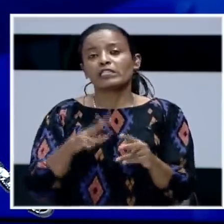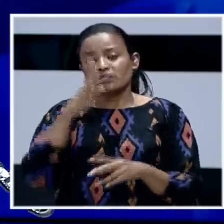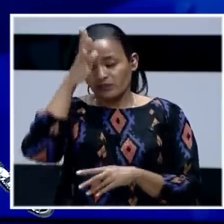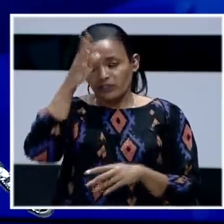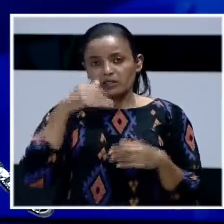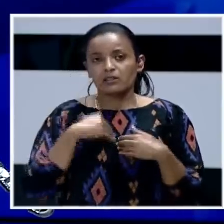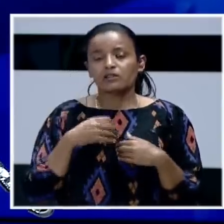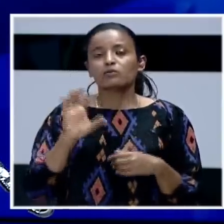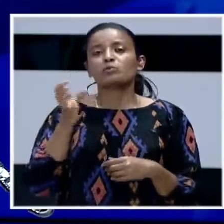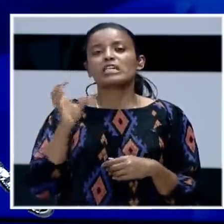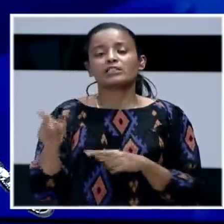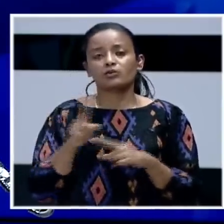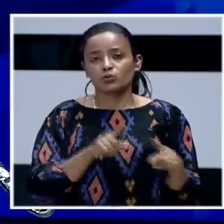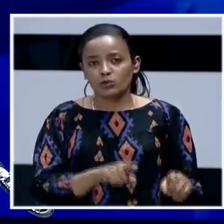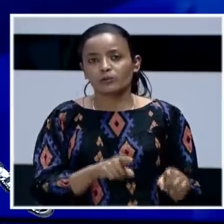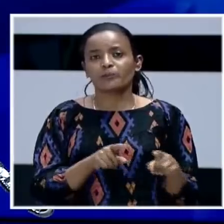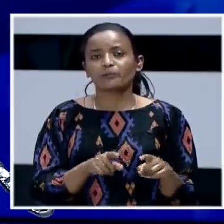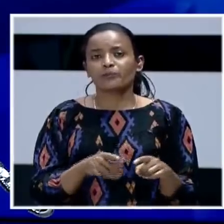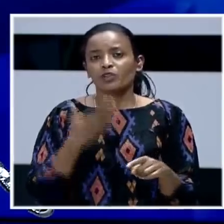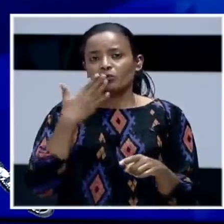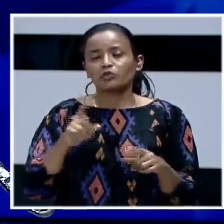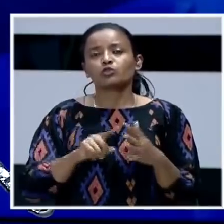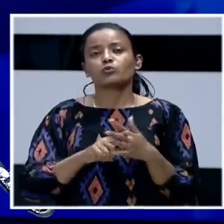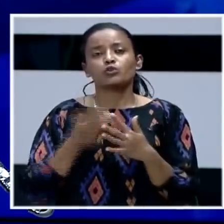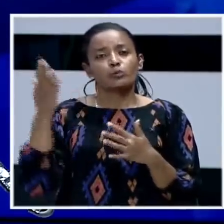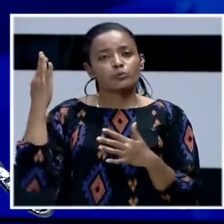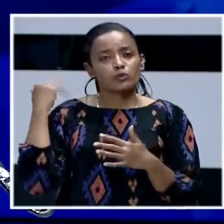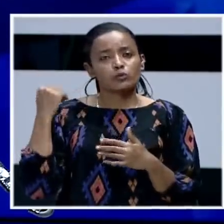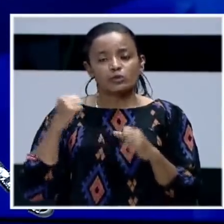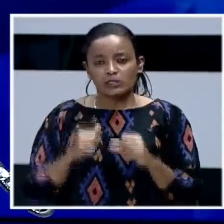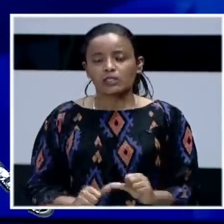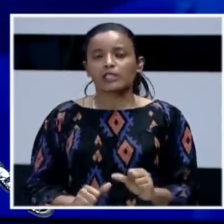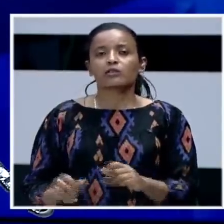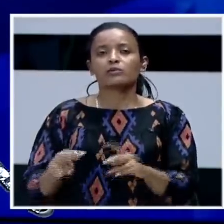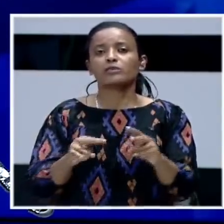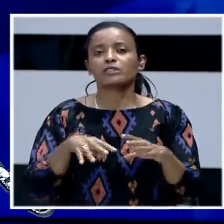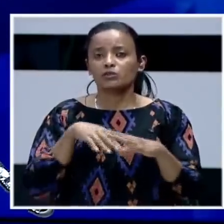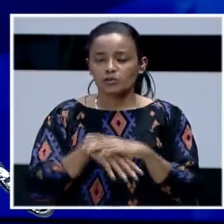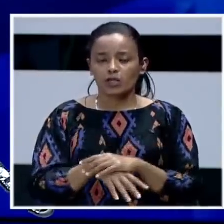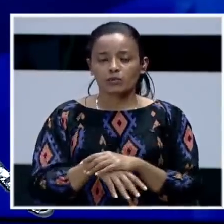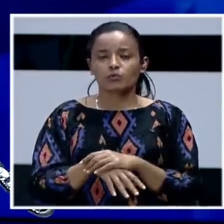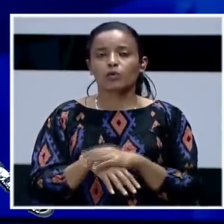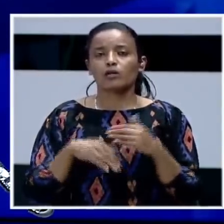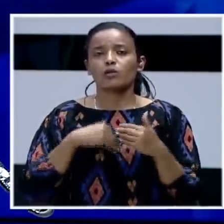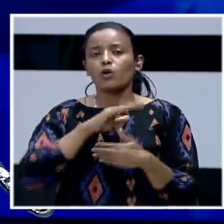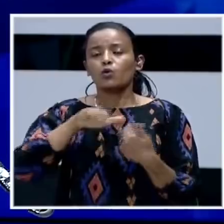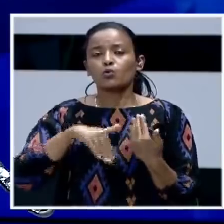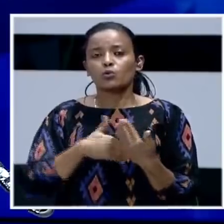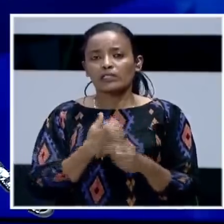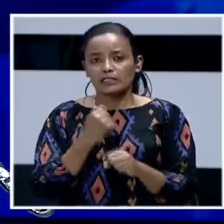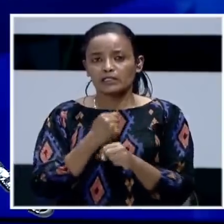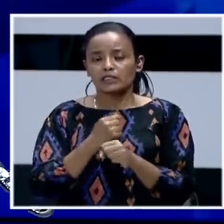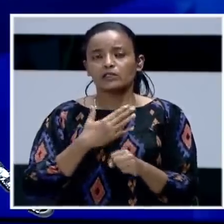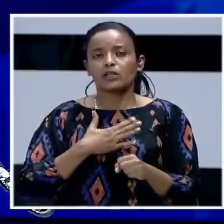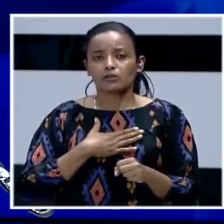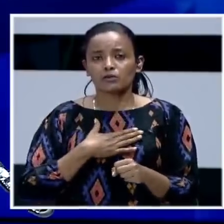قللنا. ميدياتاتون بتصبوا جميعكم وزنوركم. بزت أنا غير مقدي كذا أتوقع تقول لكم. لازم خلوا هنا عند حرق سريحنا لغينا